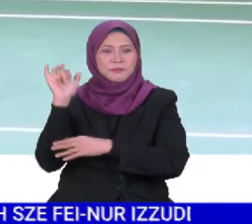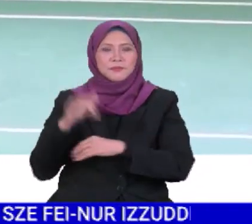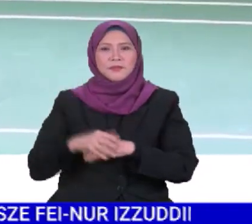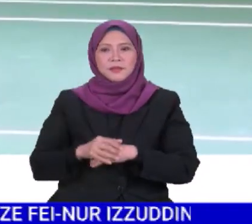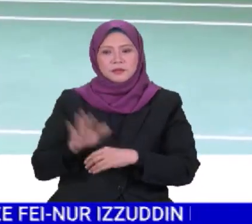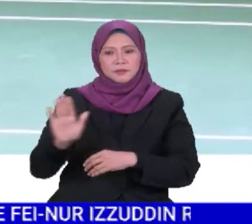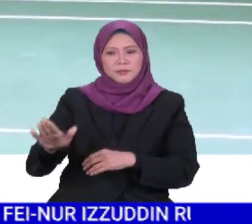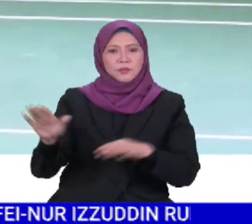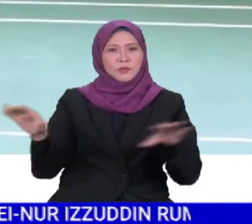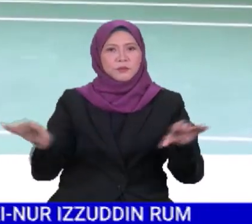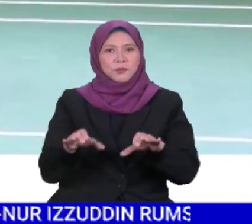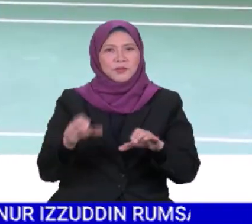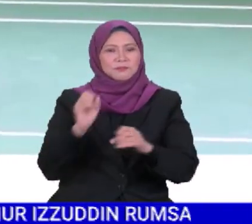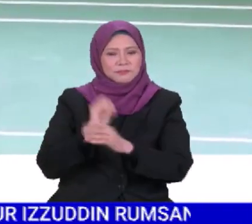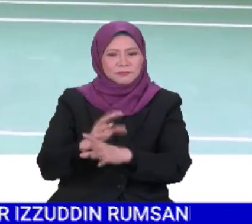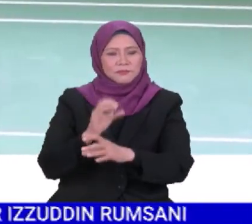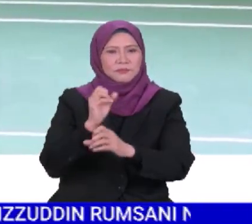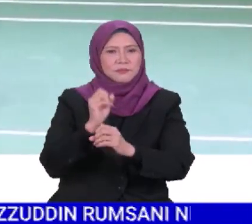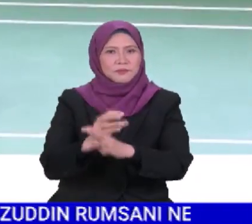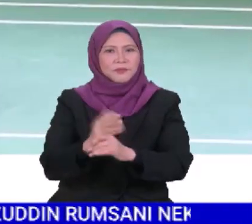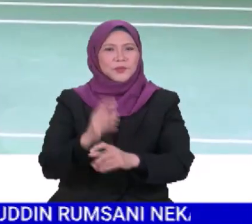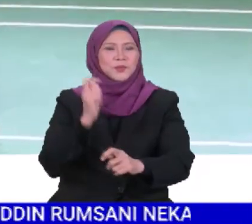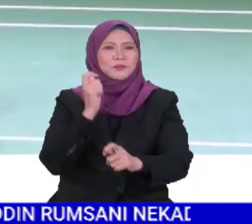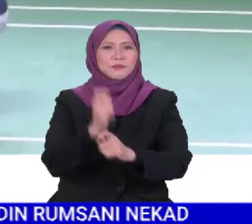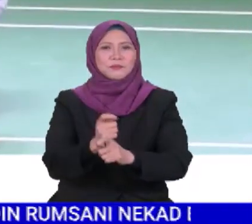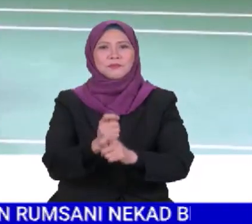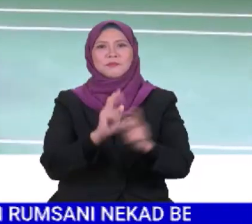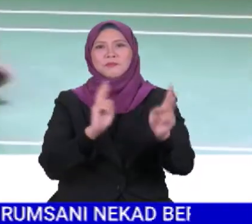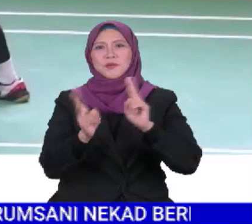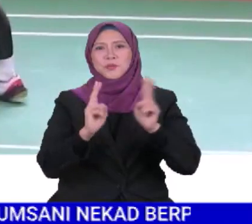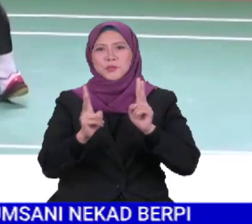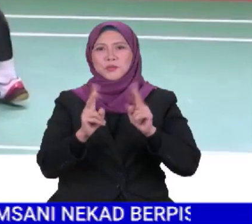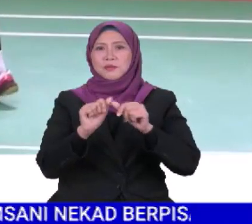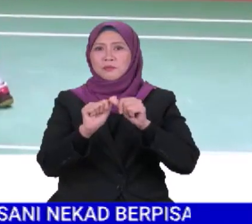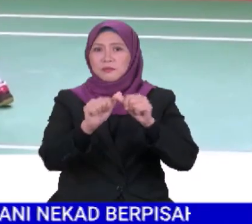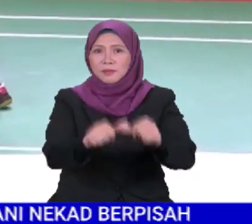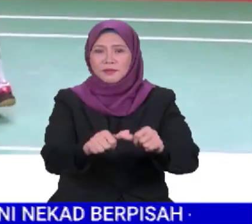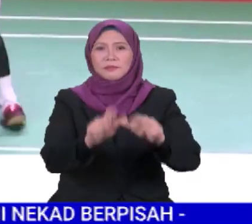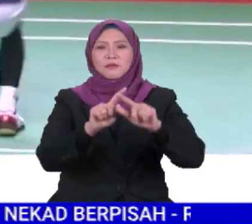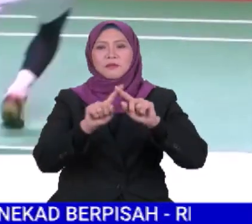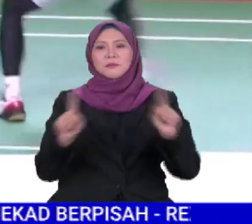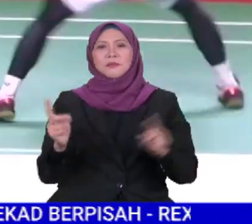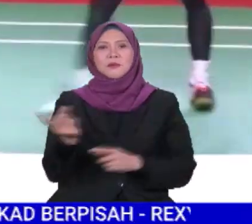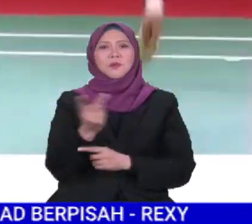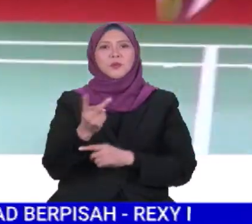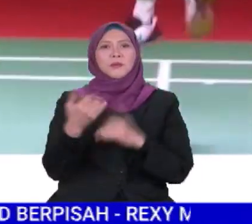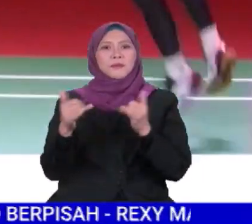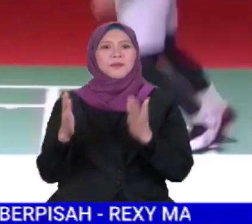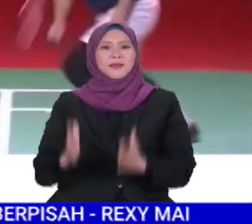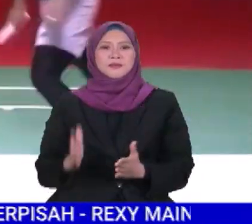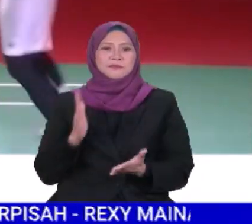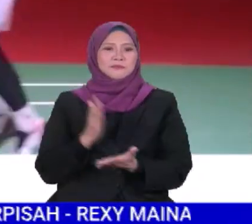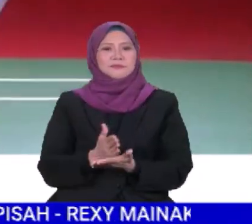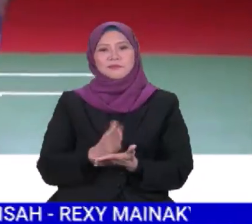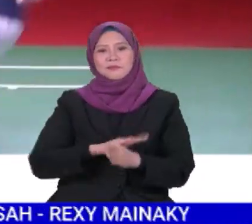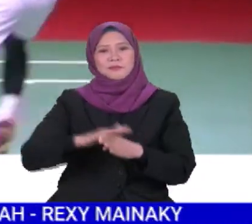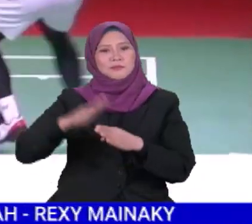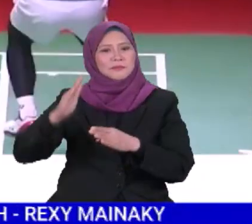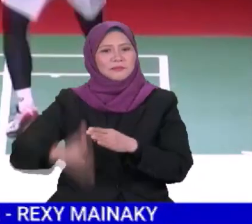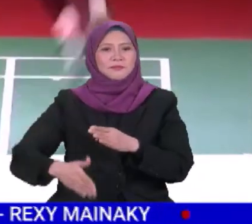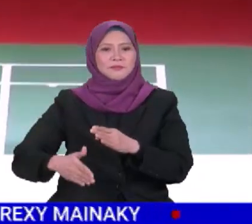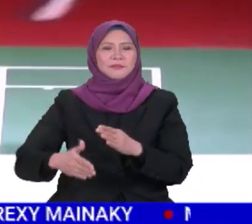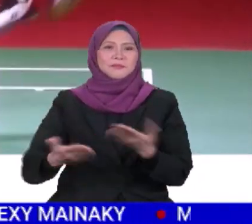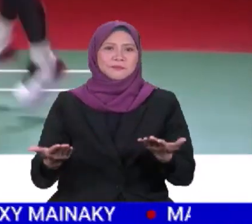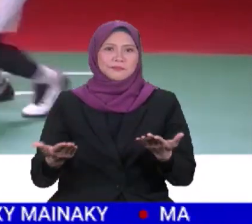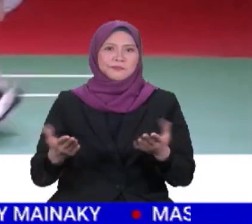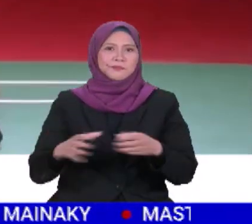berkata pihaknya telah melakukan serdayu bagi mengekalkan beregu berkenaan namun kedua-dua pemain nekat untuk menamatkan gandengan